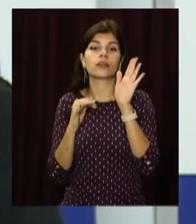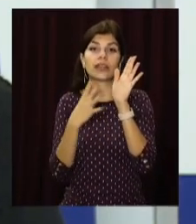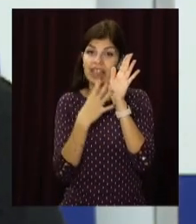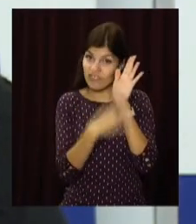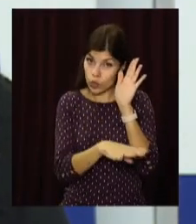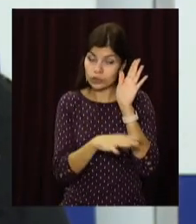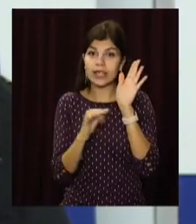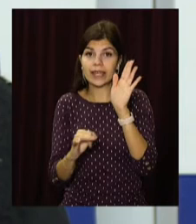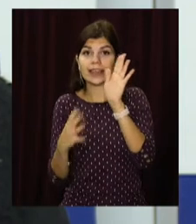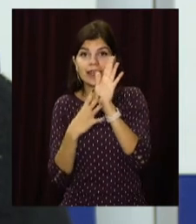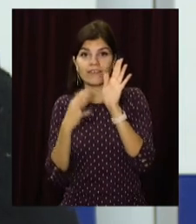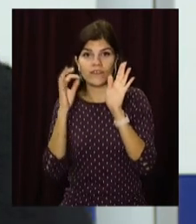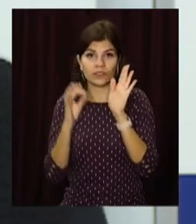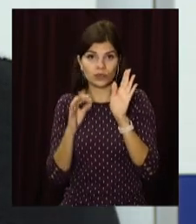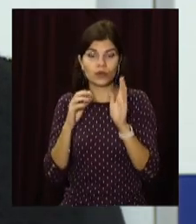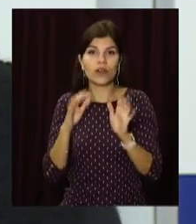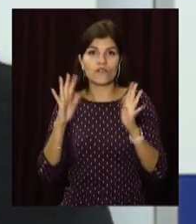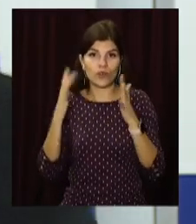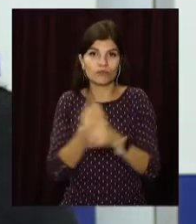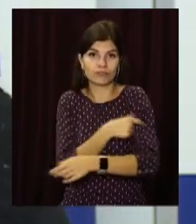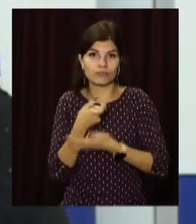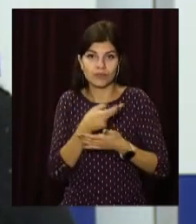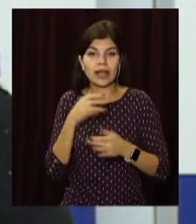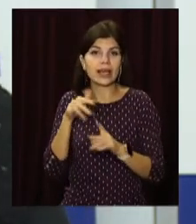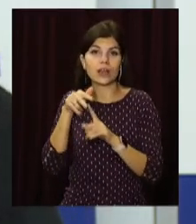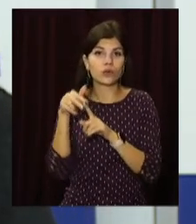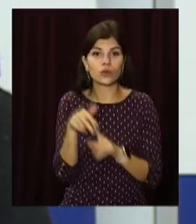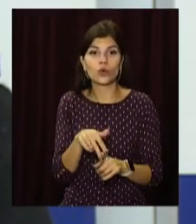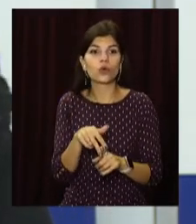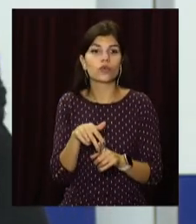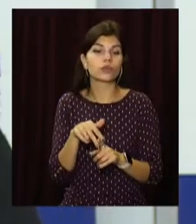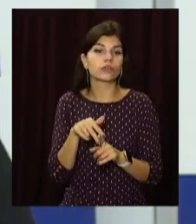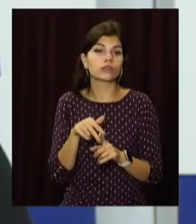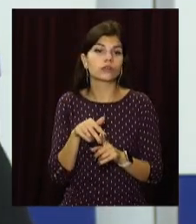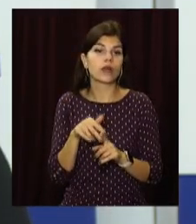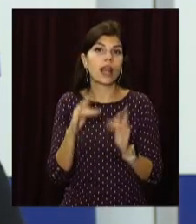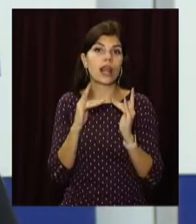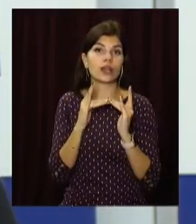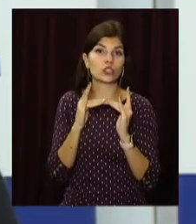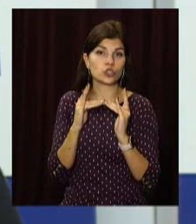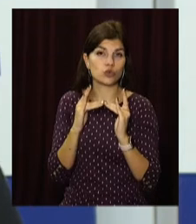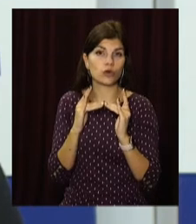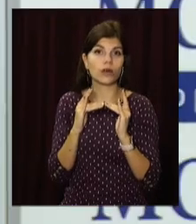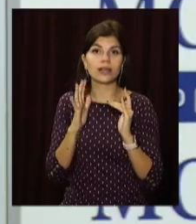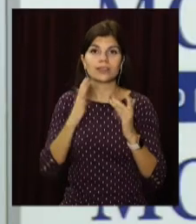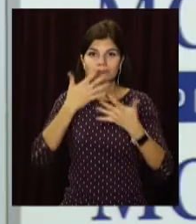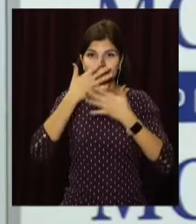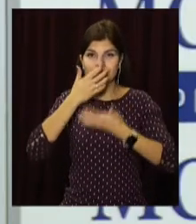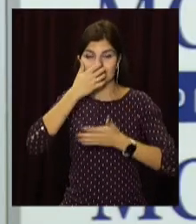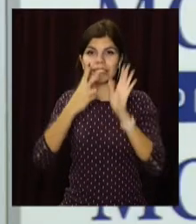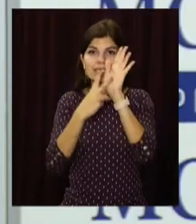90,9 випадки на 100 тисяч населення. І завантаженість саме те, що якби ліжок з киснем